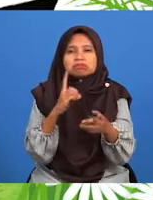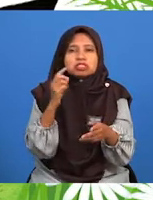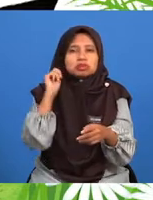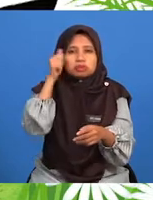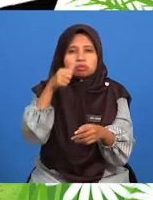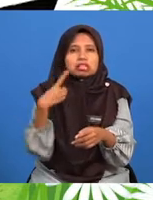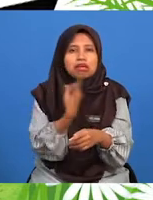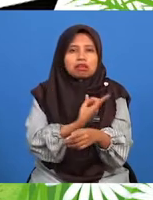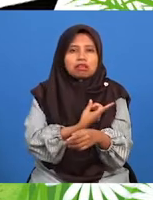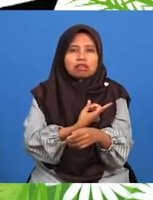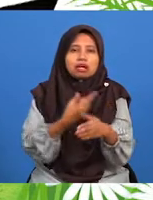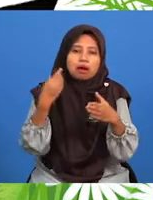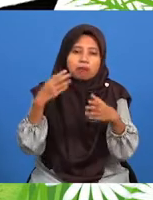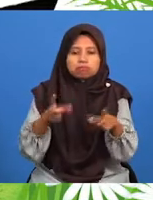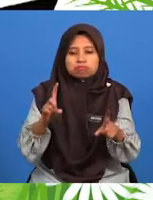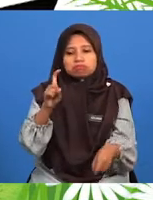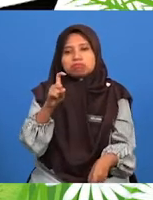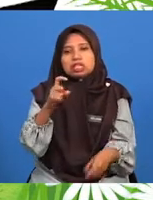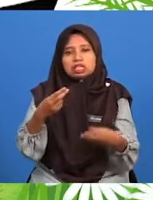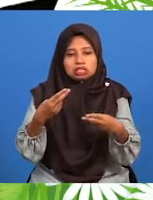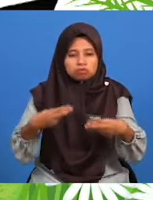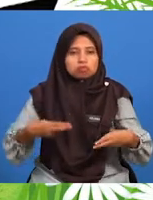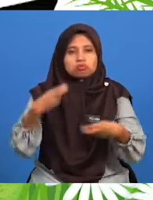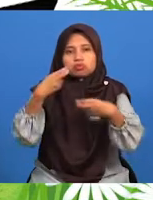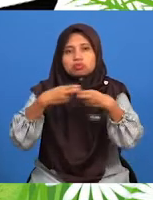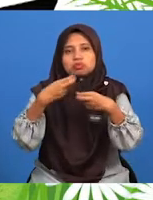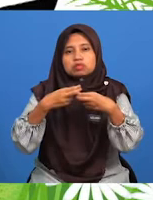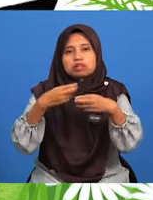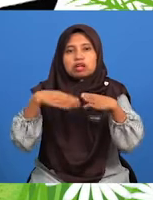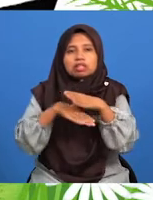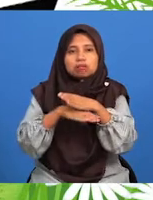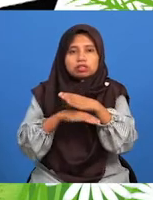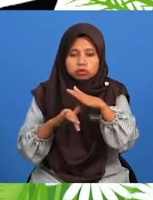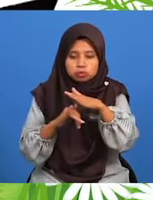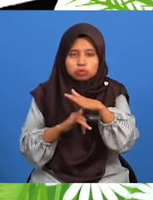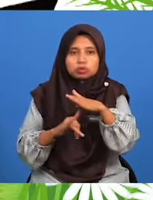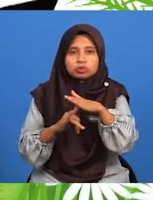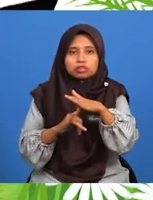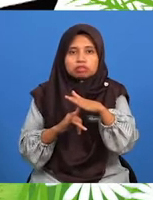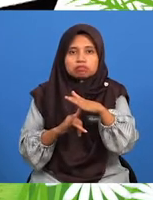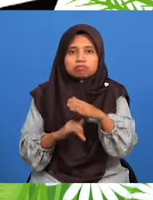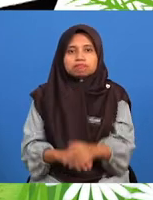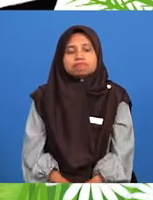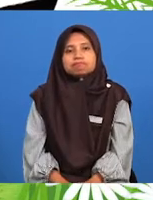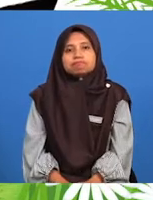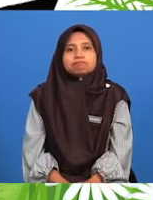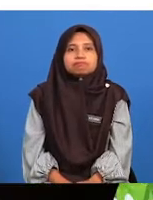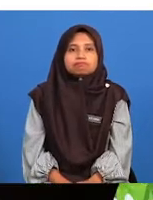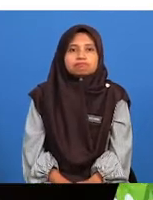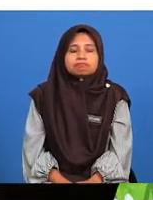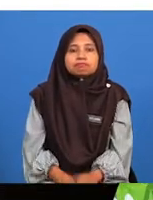melambatkan proses kita memasuki syurga Allah pada hari akhirat nanti. Na'udzubillahi min